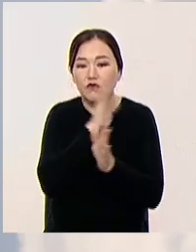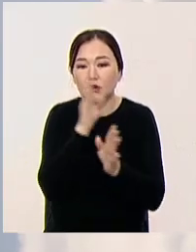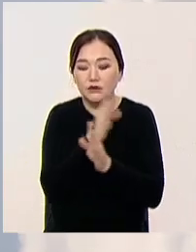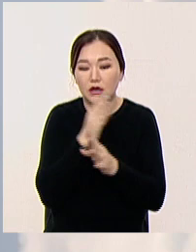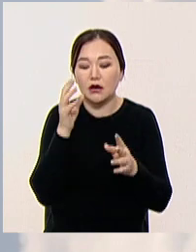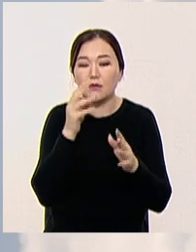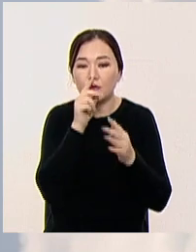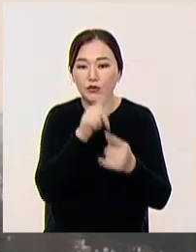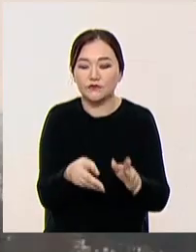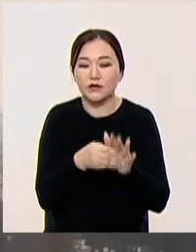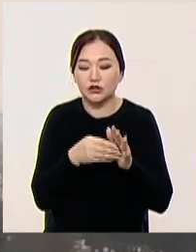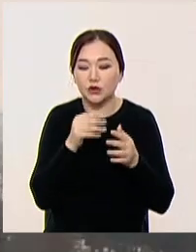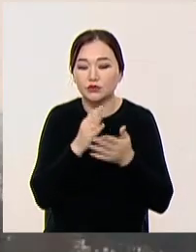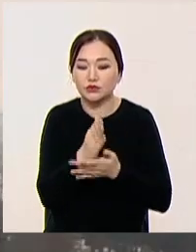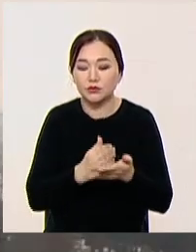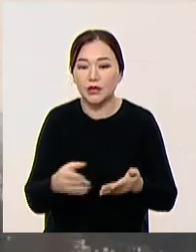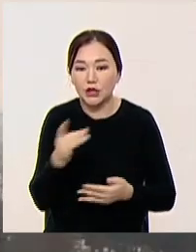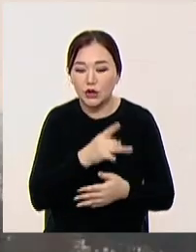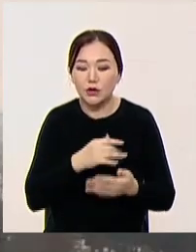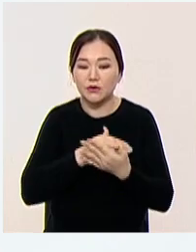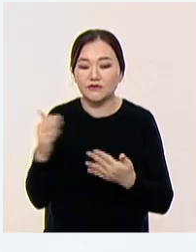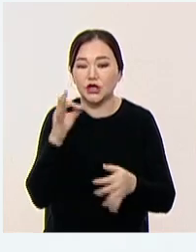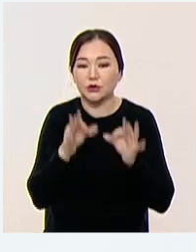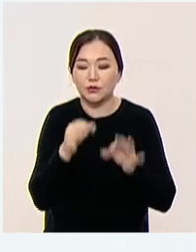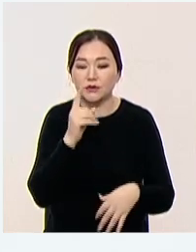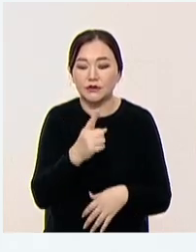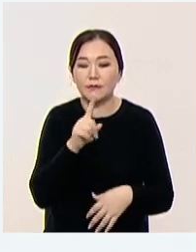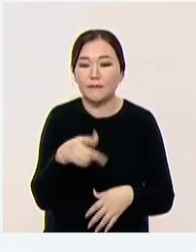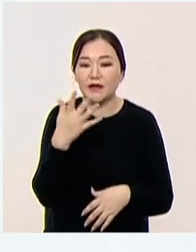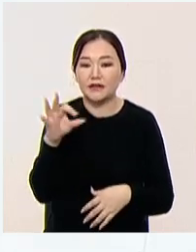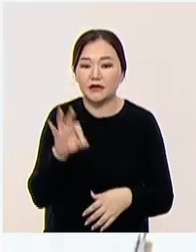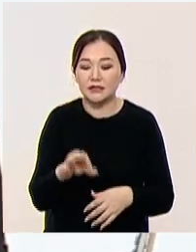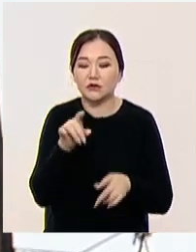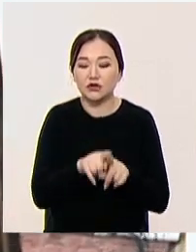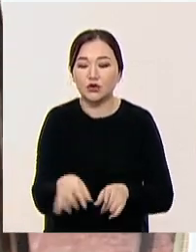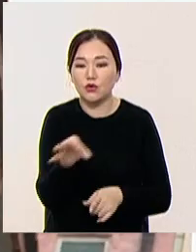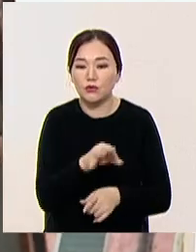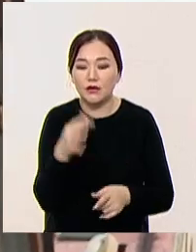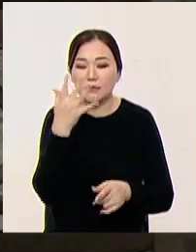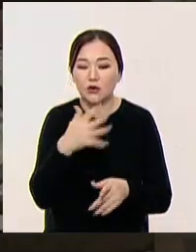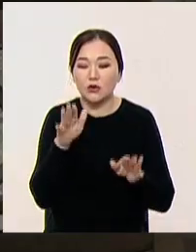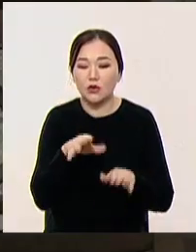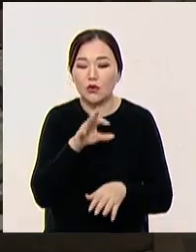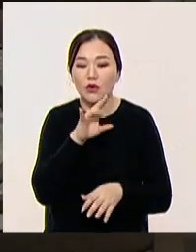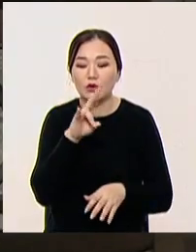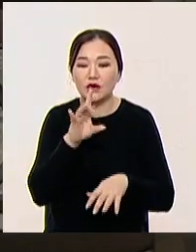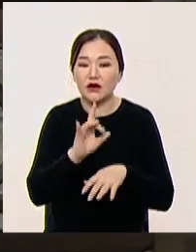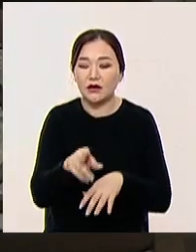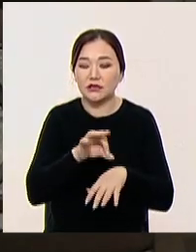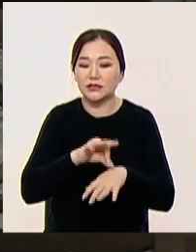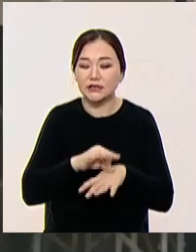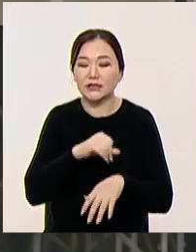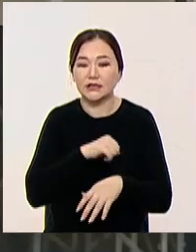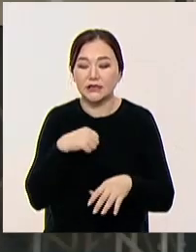данным антикоррупционной службы региона, превышает норму в 1,5 раза. Также область в пятерке по онкозаболеваниям и антилидер